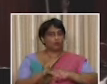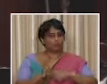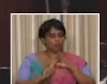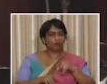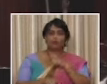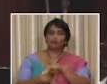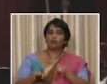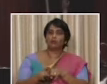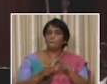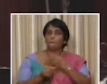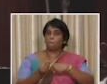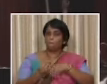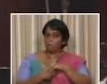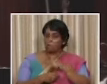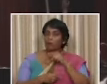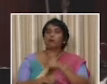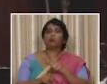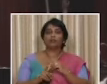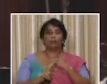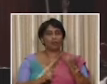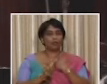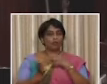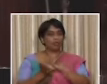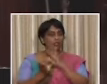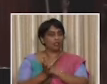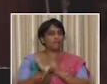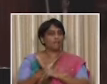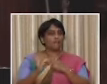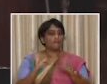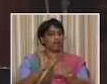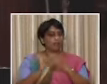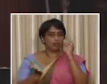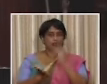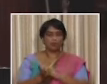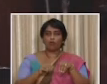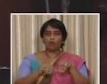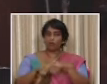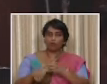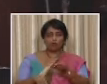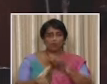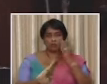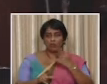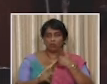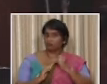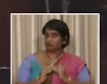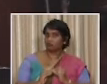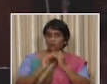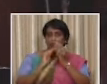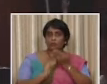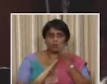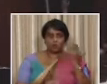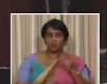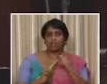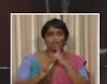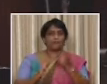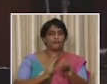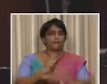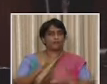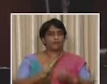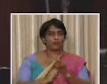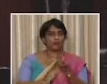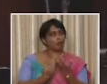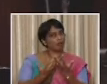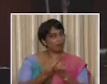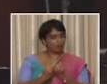ඒ වගේම පොහොර වලට මේ අලුතෙන් පනවලා තියෙන වැට් බද්ද ගැහුවම ගොවියාට පුළුවන් ද ඔළුව උස්සන්න? දැන් වී වලට මිලක්